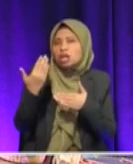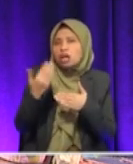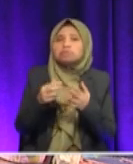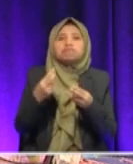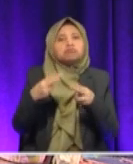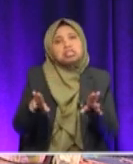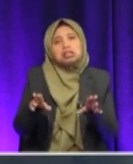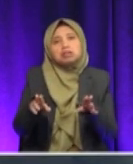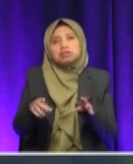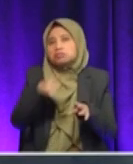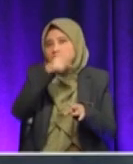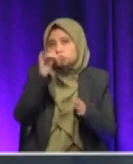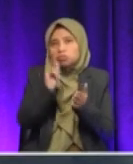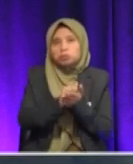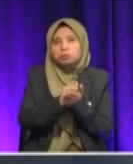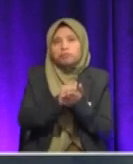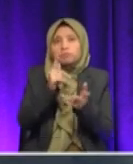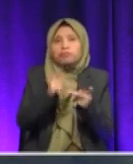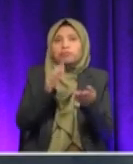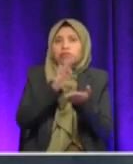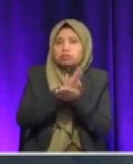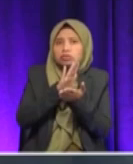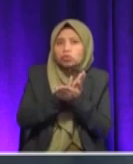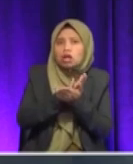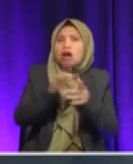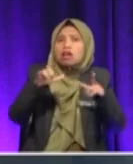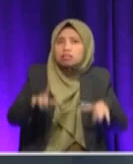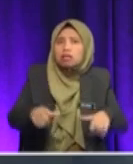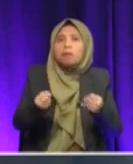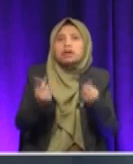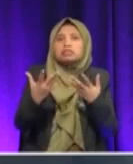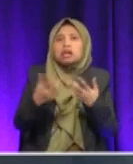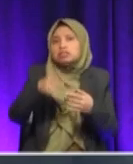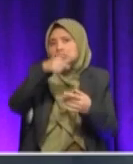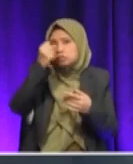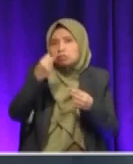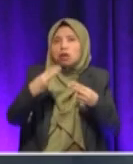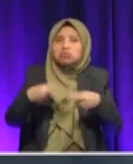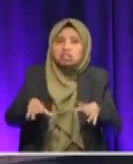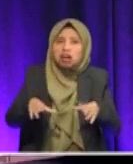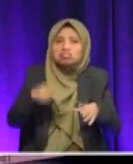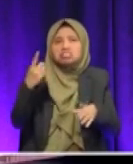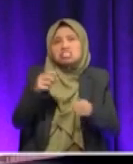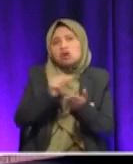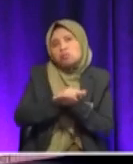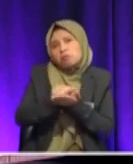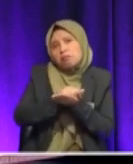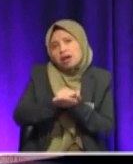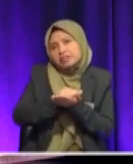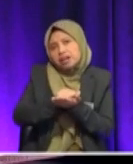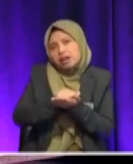hilang betul sepatu cigudeg kita ya kalau dekat sekolah Puncak bakal letakny banyak kalau hilang pemadam pencekok